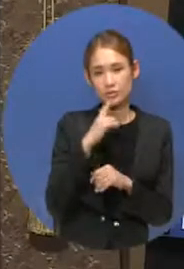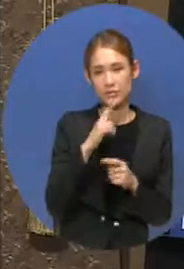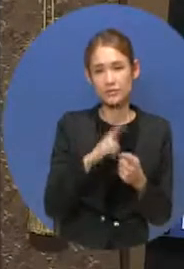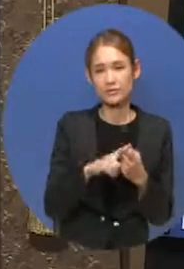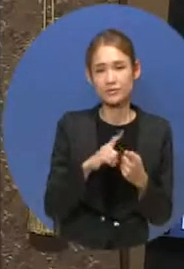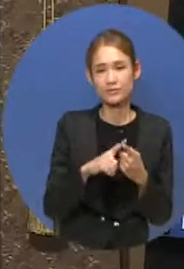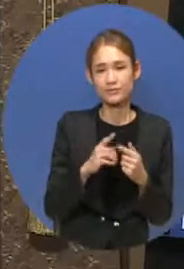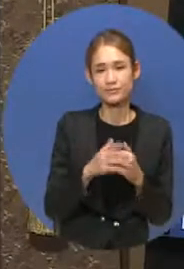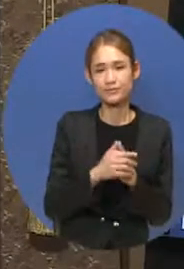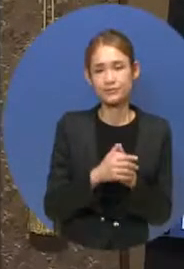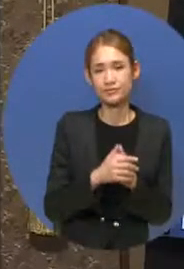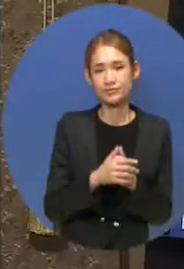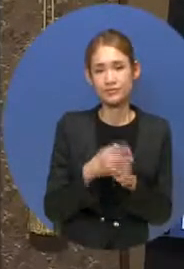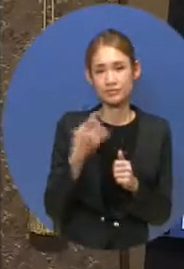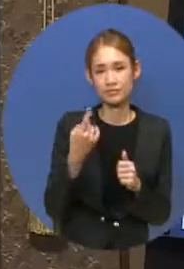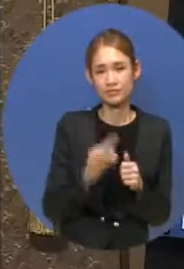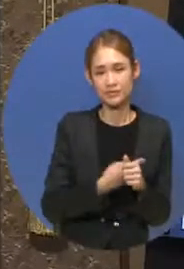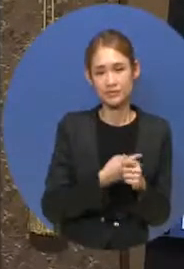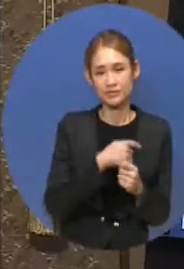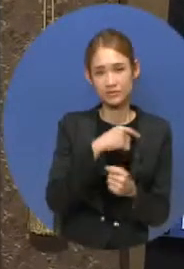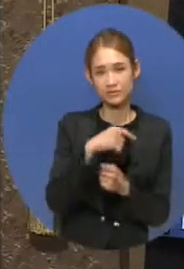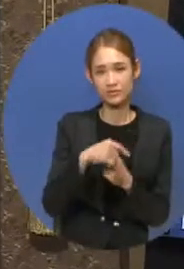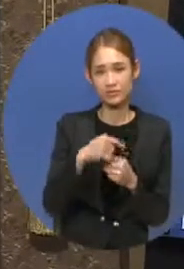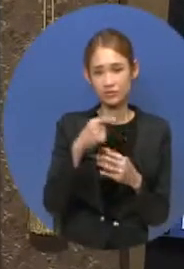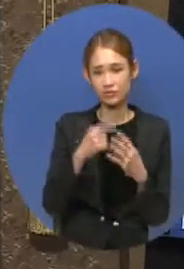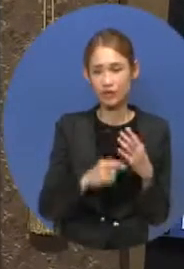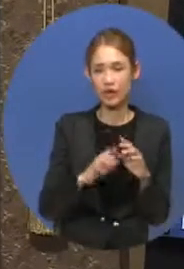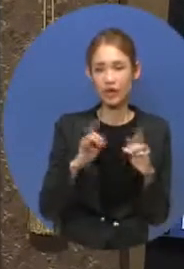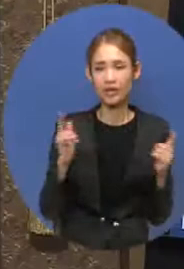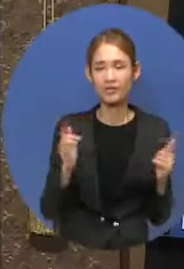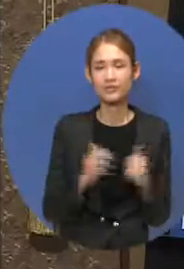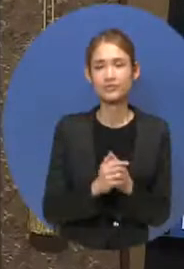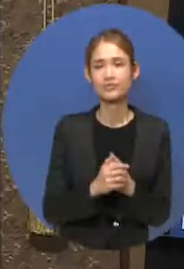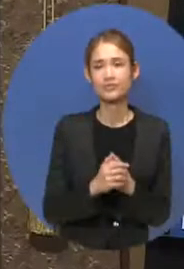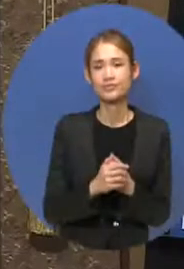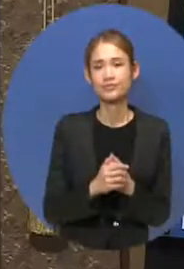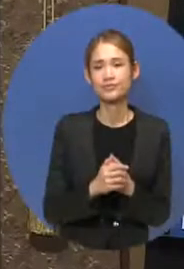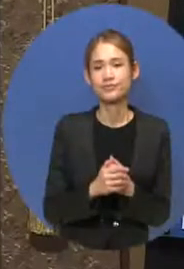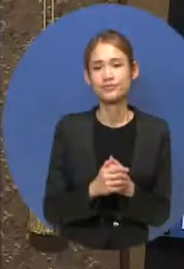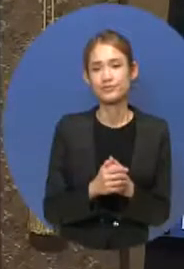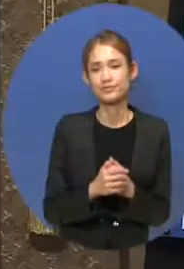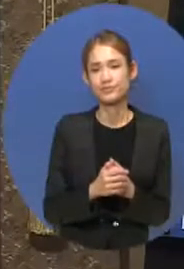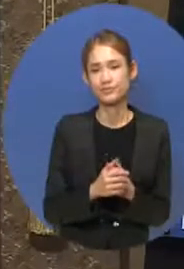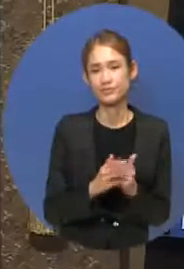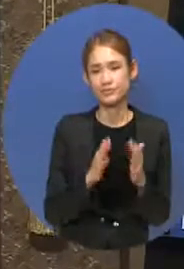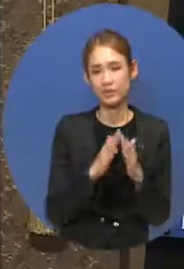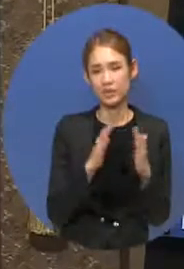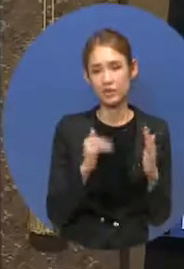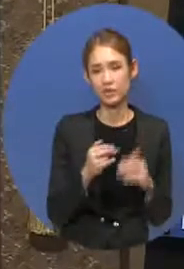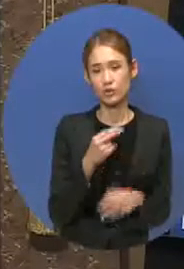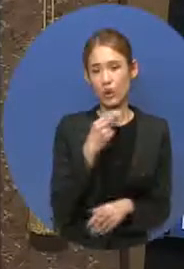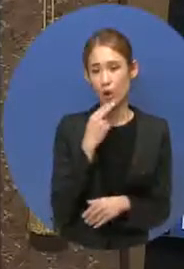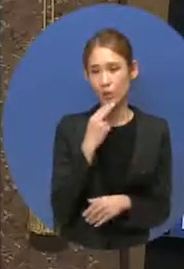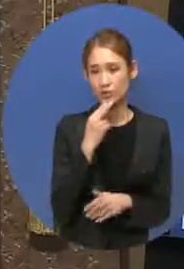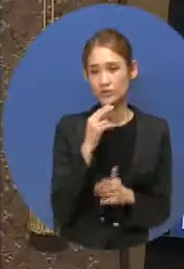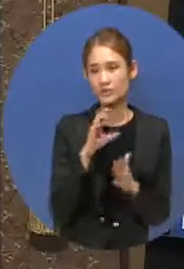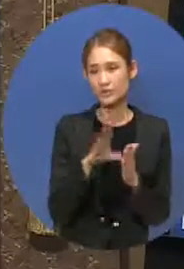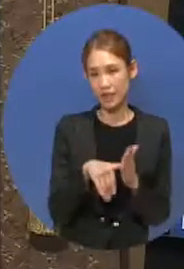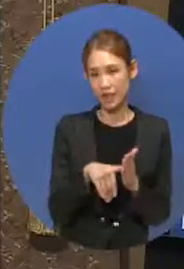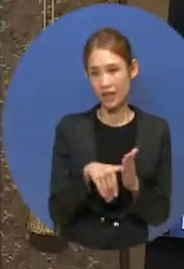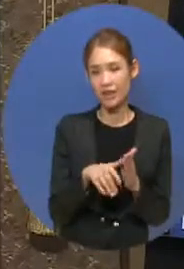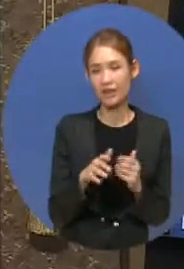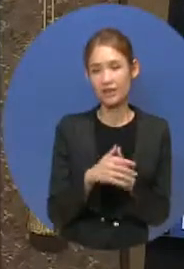것처럼 예. 그렇지만 뭐 자연의 순리는 그렇지 않잖아요. 네. 그렇다면 가족이 있지 않는